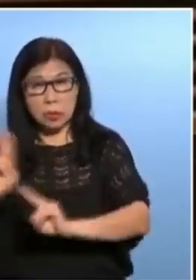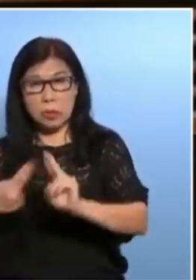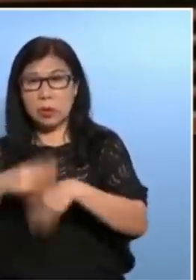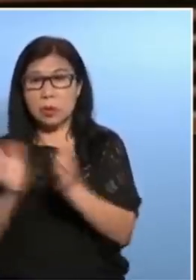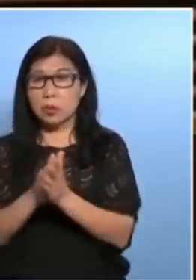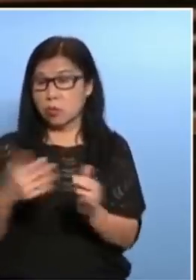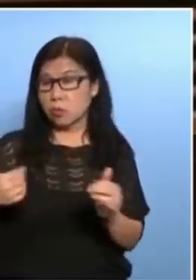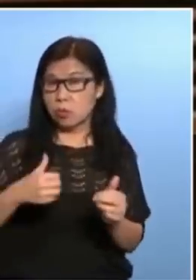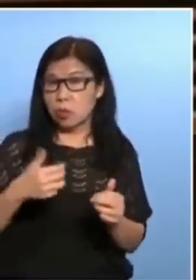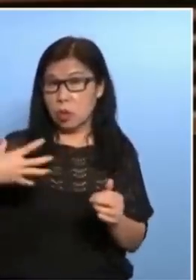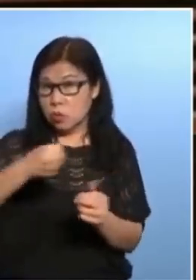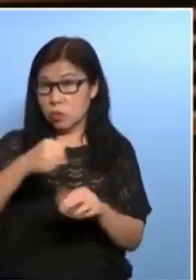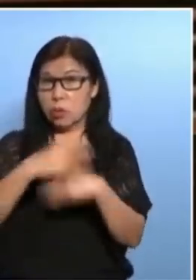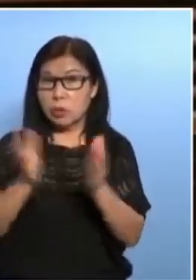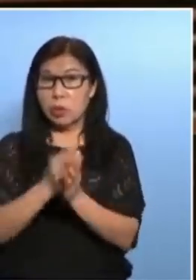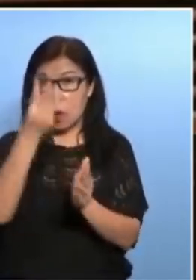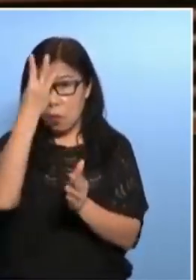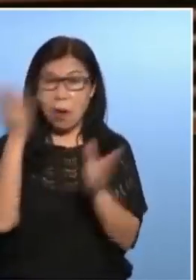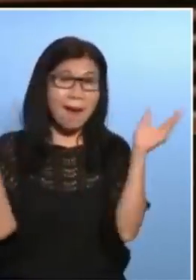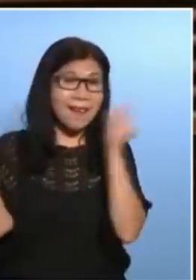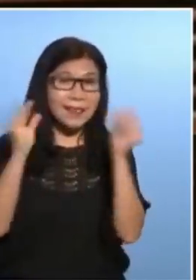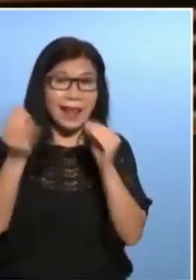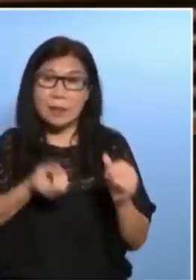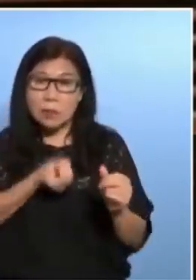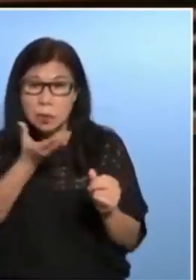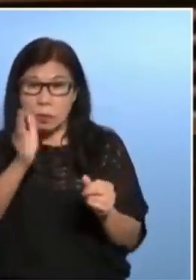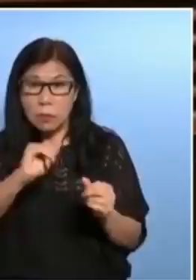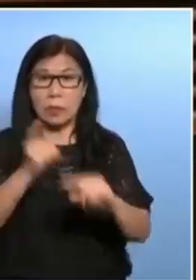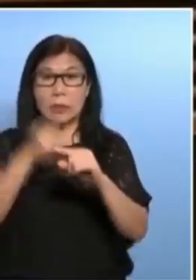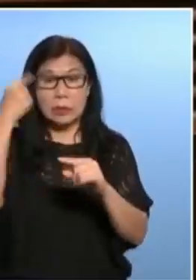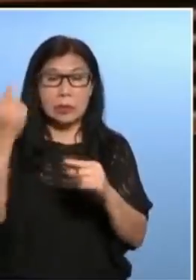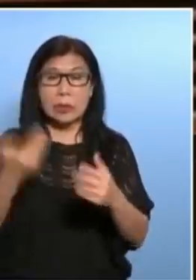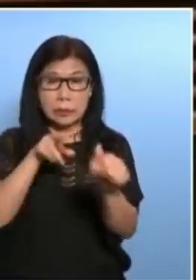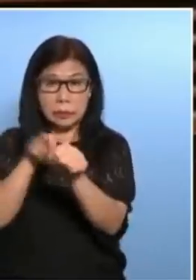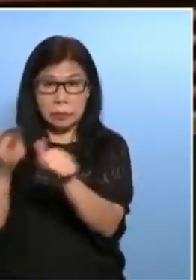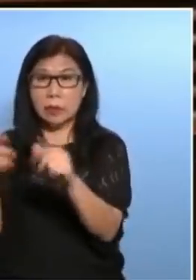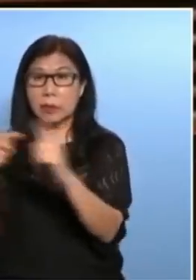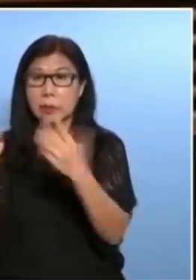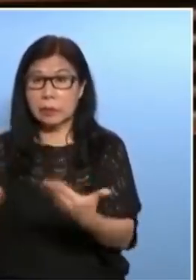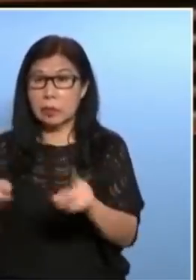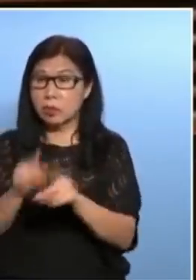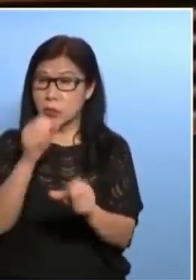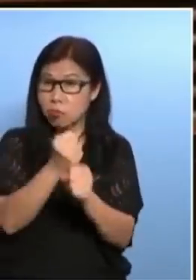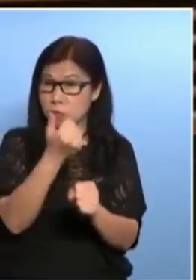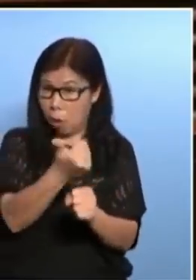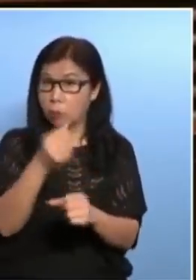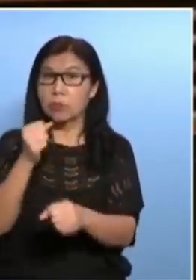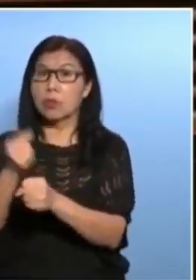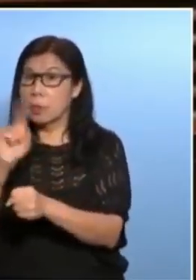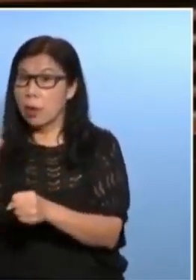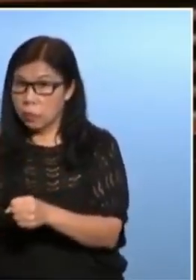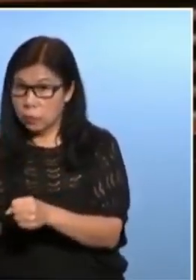權的皇帝都尚且願意聽取意見，知道一個管治者有所為有所不